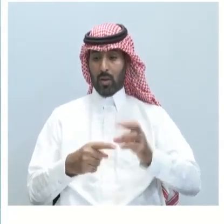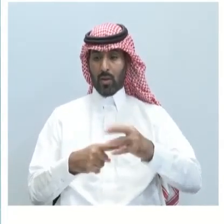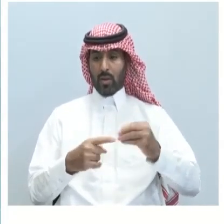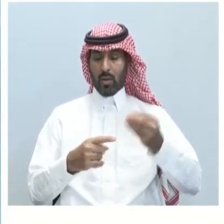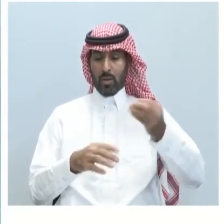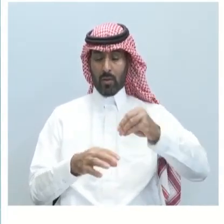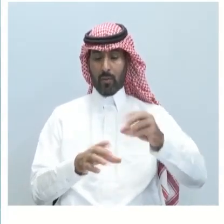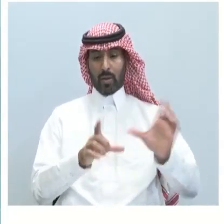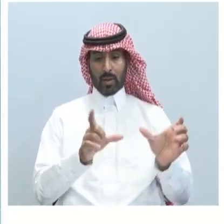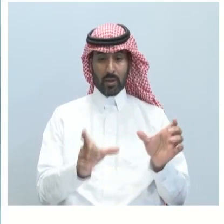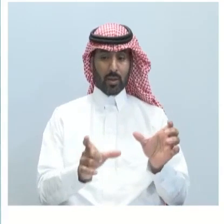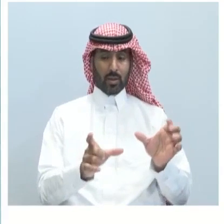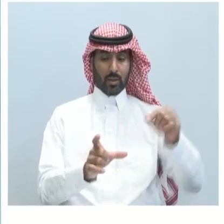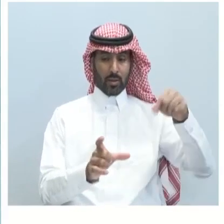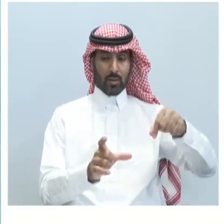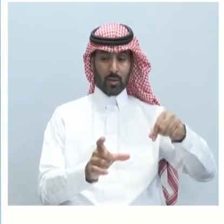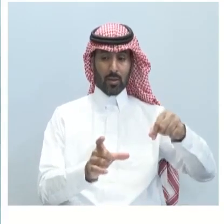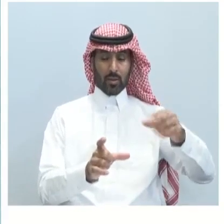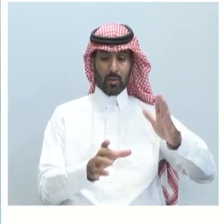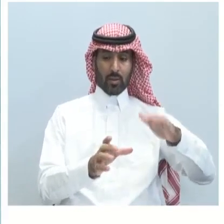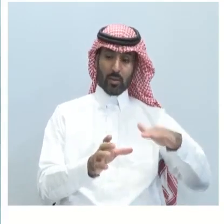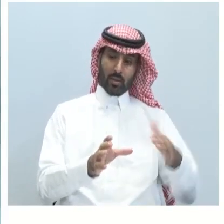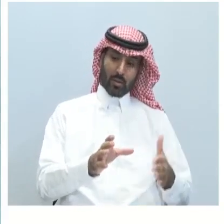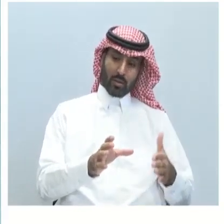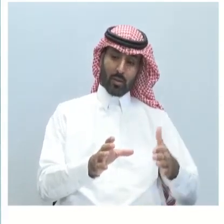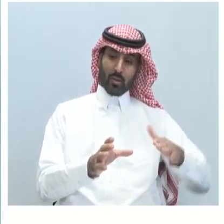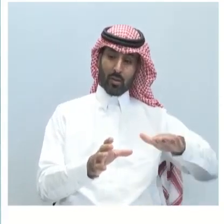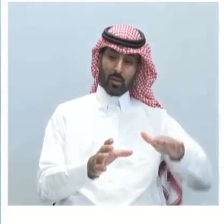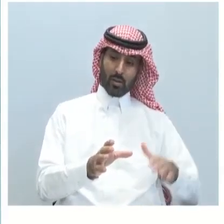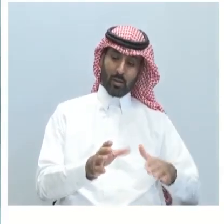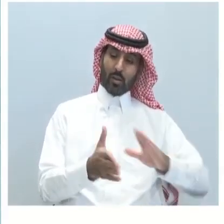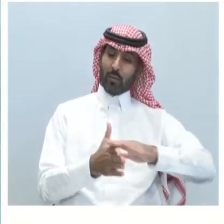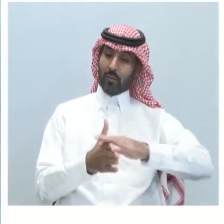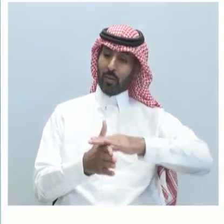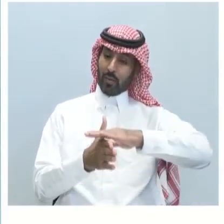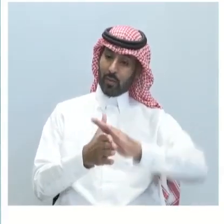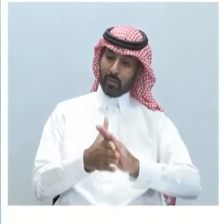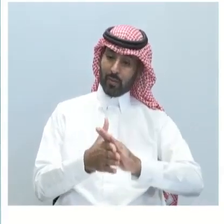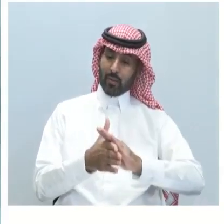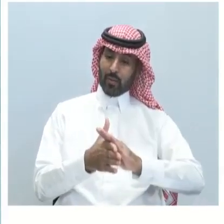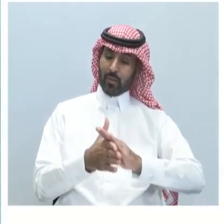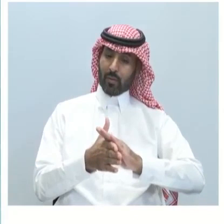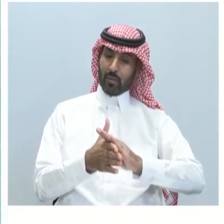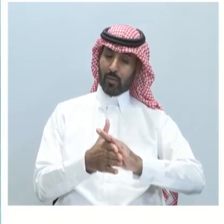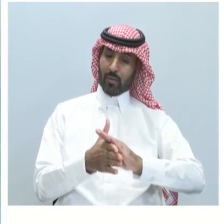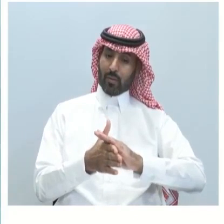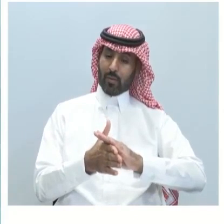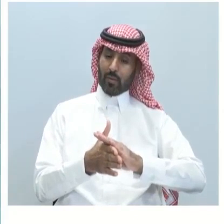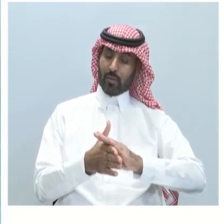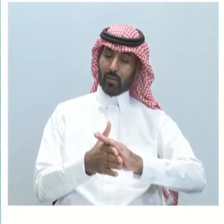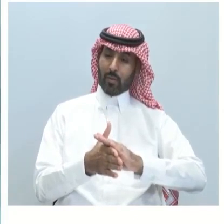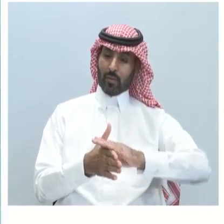في هذه الجهه ما الذي سوف يحدث سوف يحدث عندي ايش اضطراب في ايش في الاتزان فمعناته ان التفاعل هنا